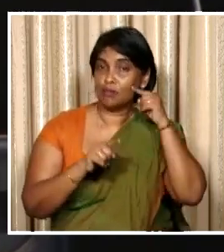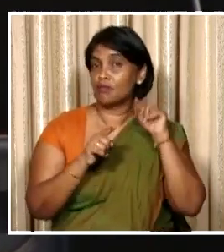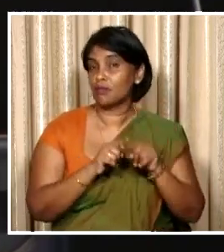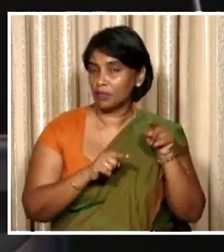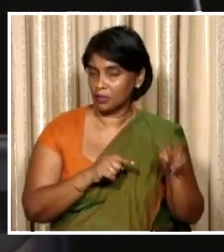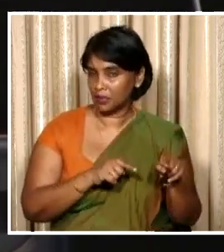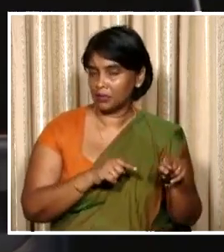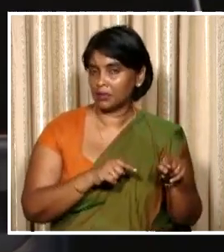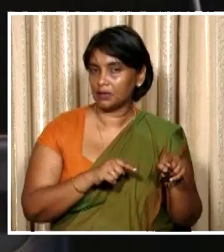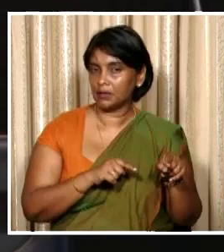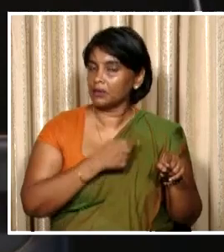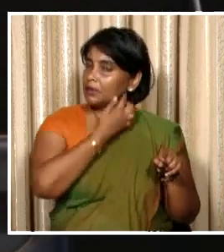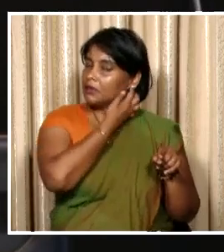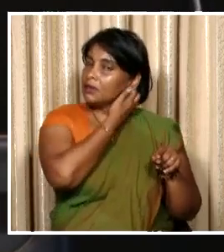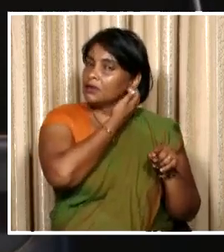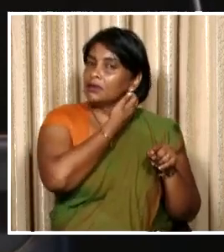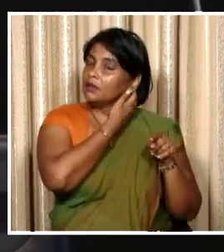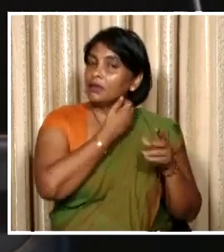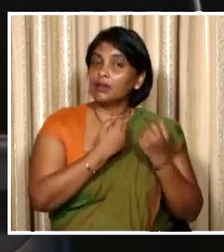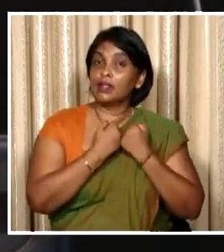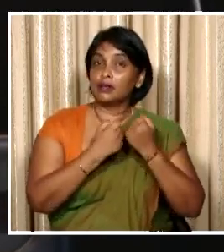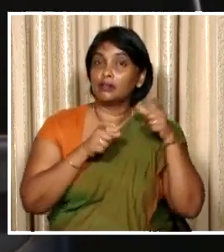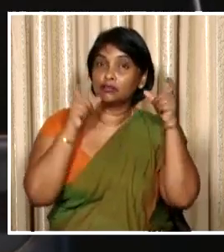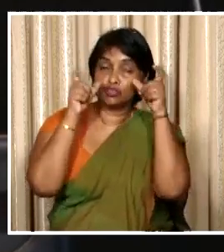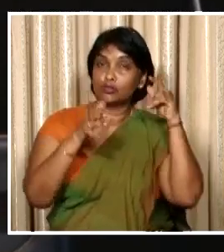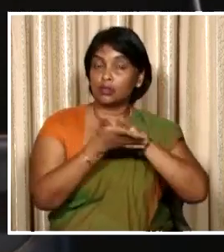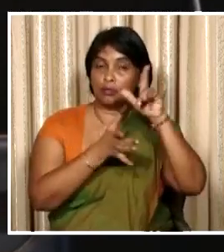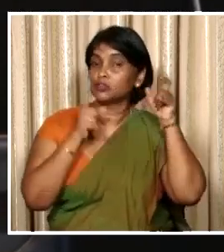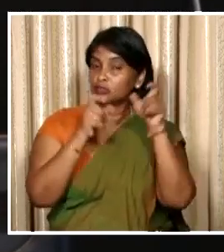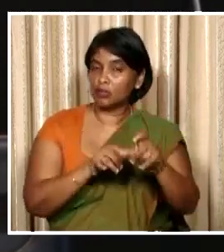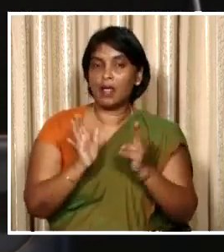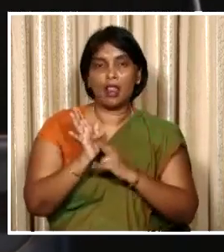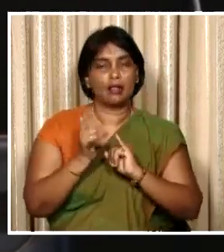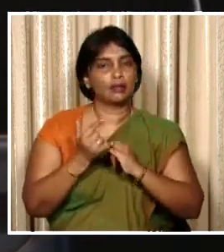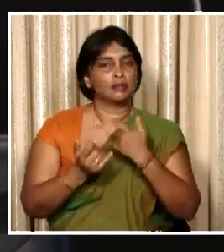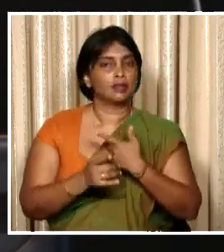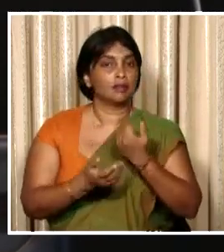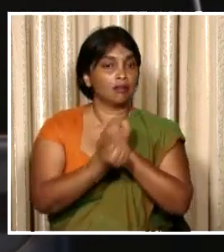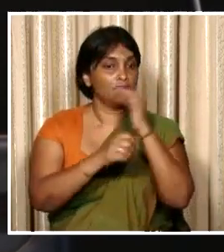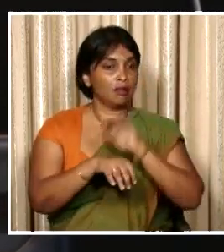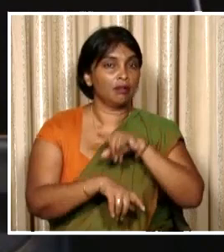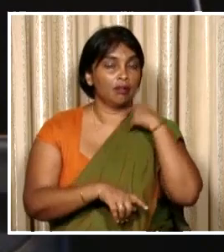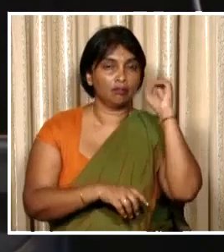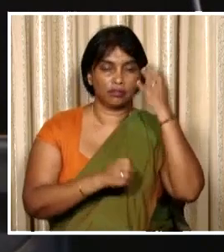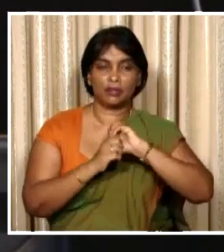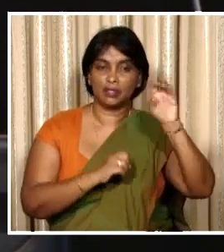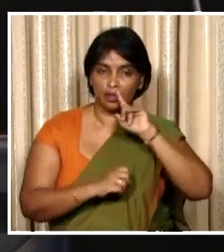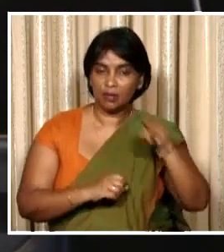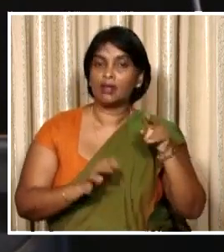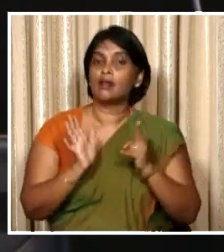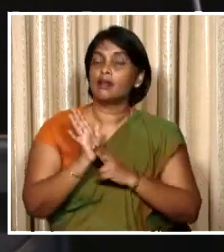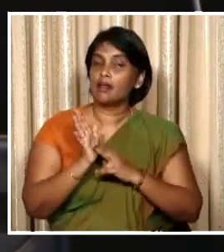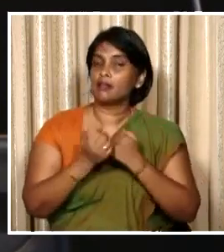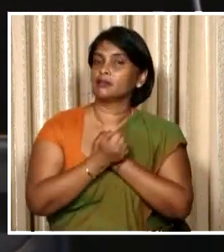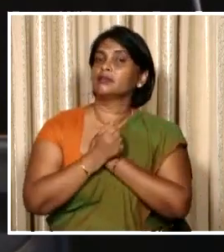ඔහු සම්බන්ධව ට්‍රැවල් බෑන්ඩ් එක ගත්තේ නාලක සිල්ලා. ඔහු අත්තරන් ගොඩ ගන්න රෙඩ් නෝටිස් සැරේ නාලක සිල්ලා. ඒ නිසා නාලක සිල්ලව